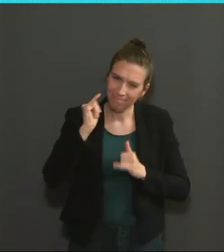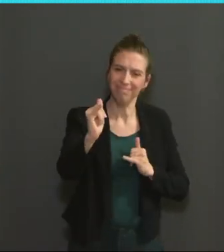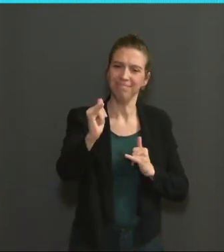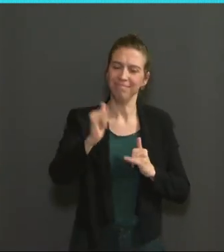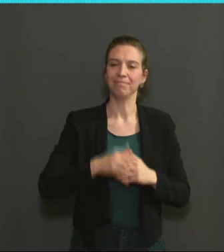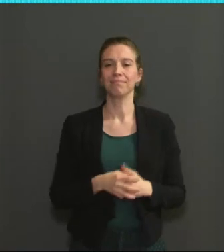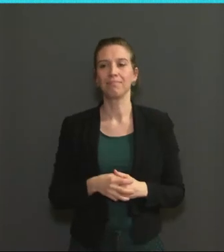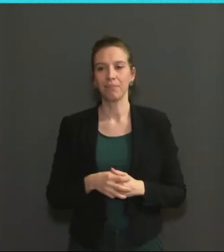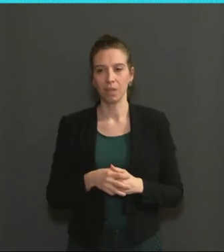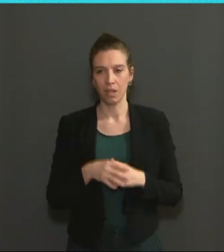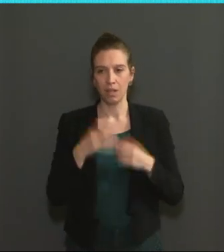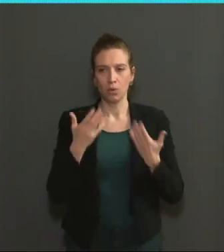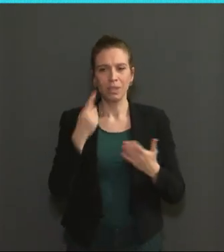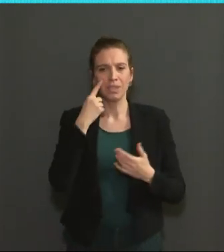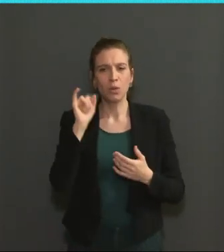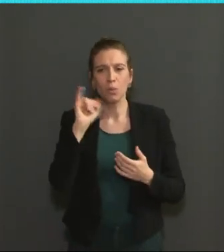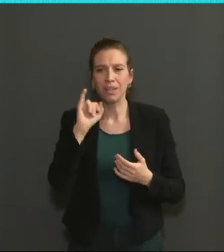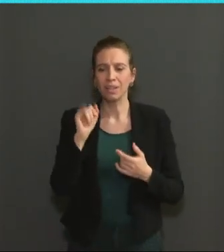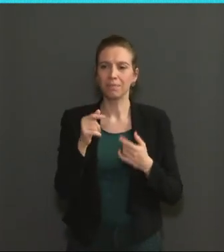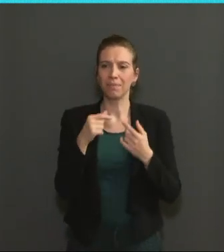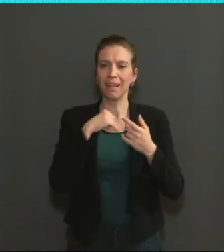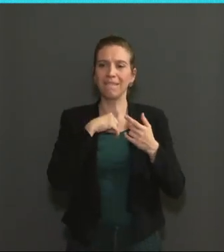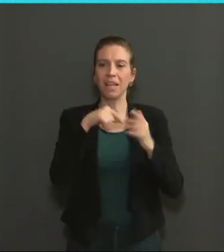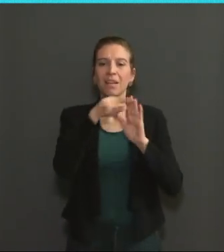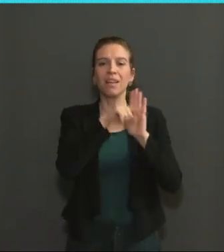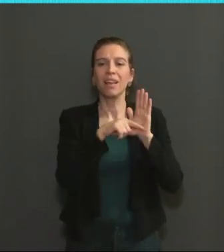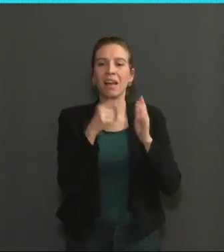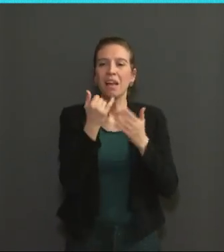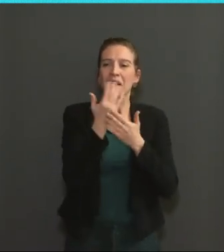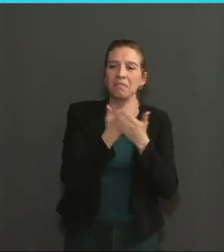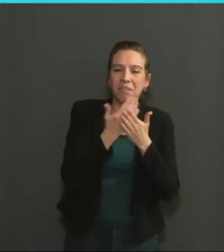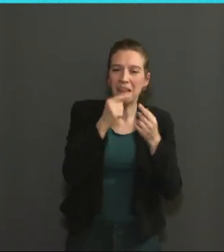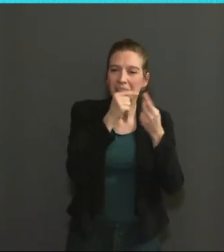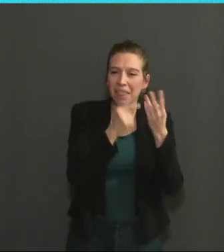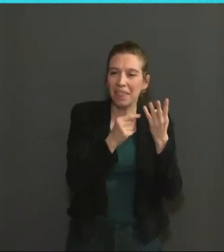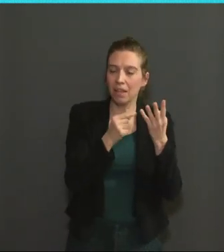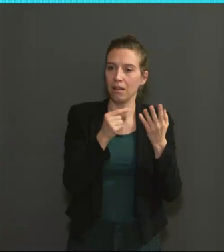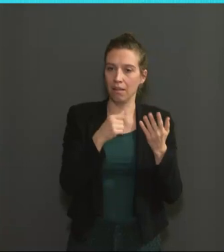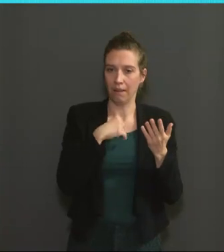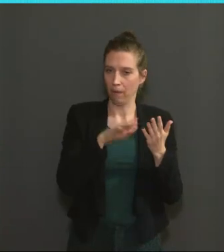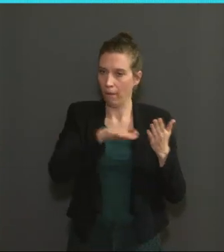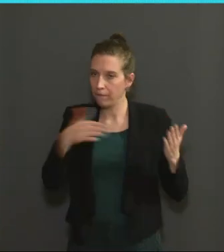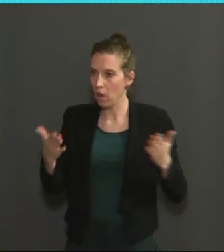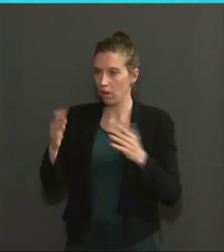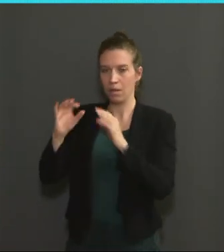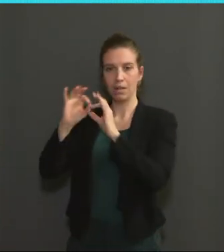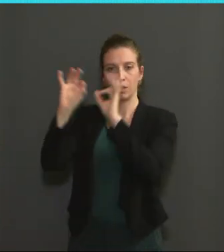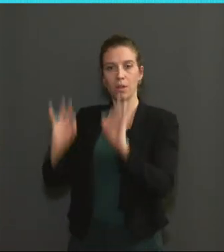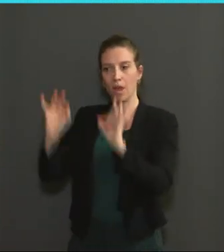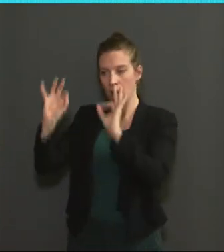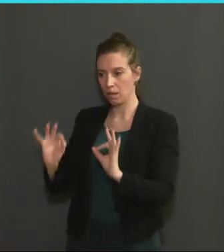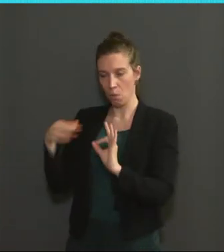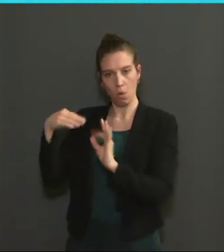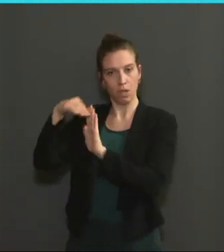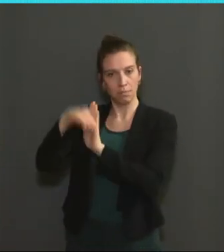Zorg voor de kleine details want deze kunnen een groot verschil maken we zien sinds het einde van